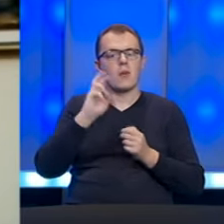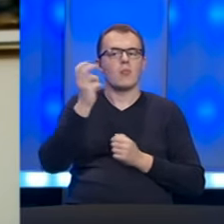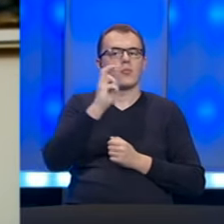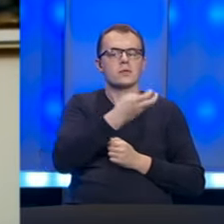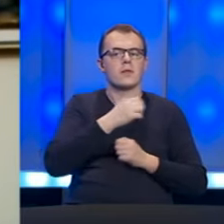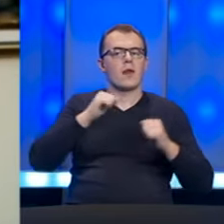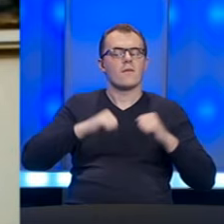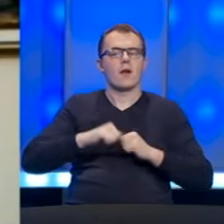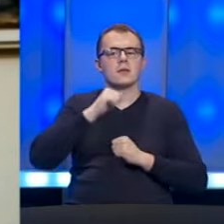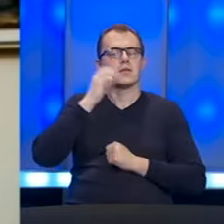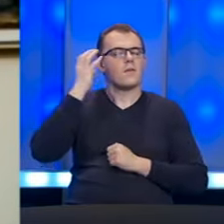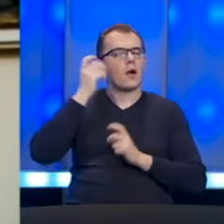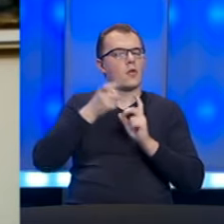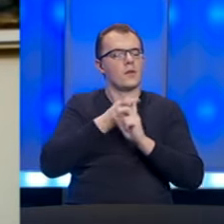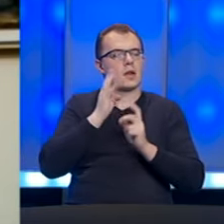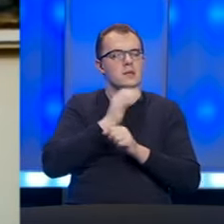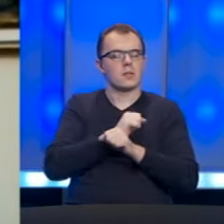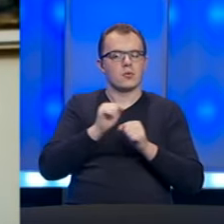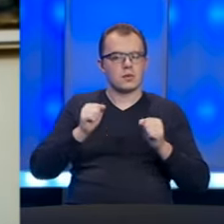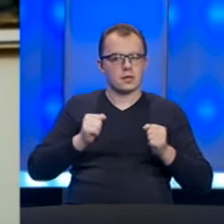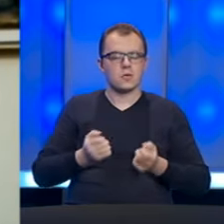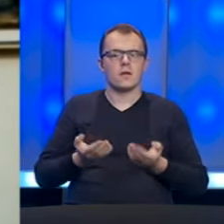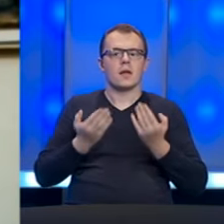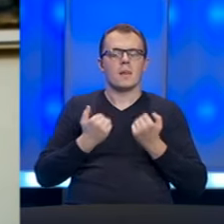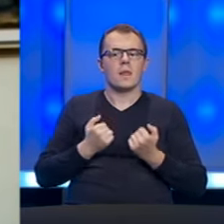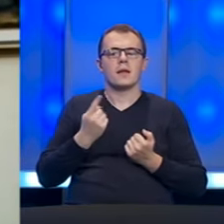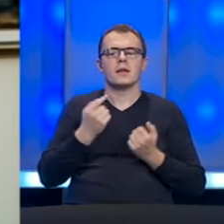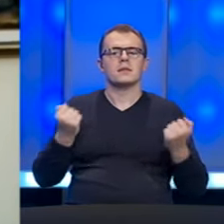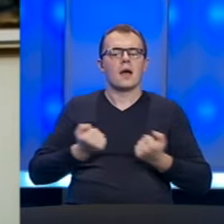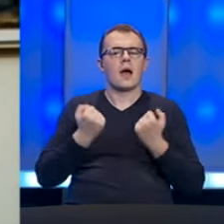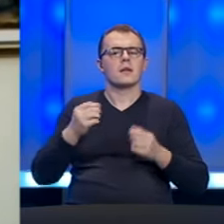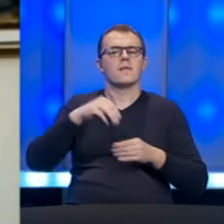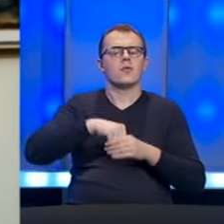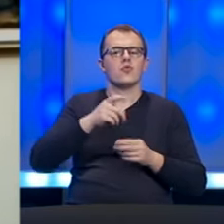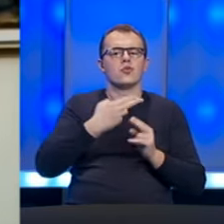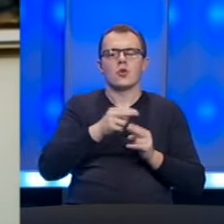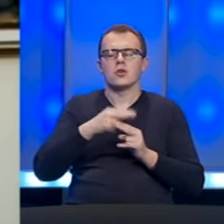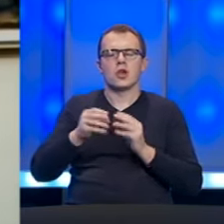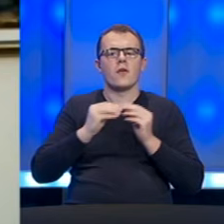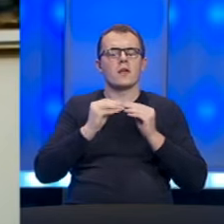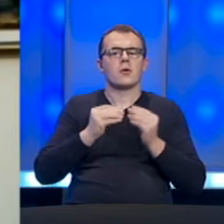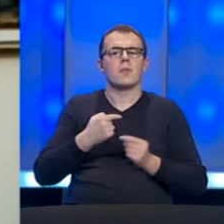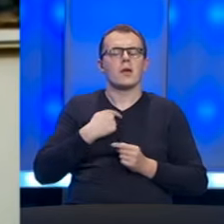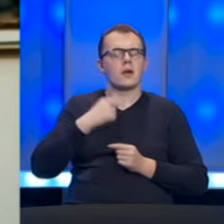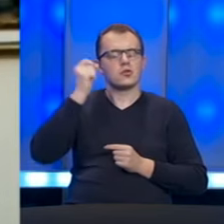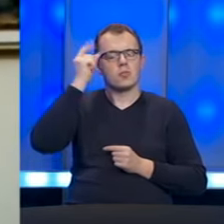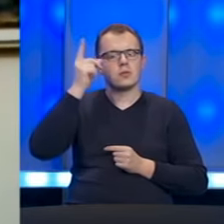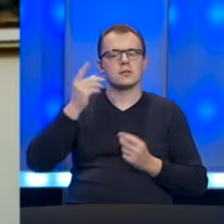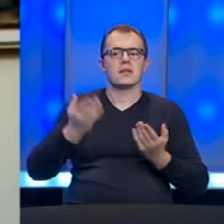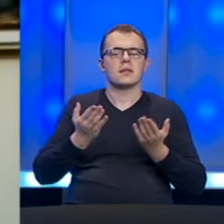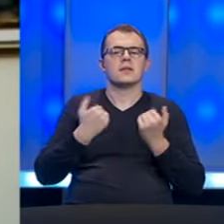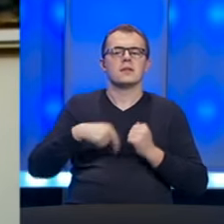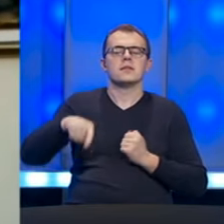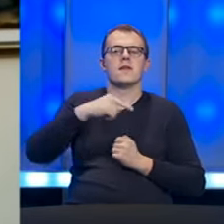pozivali vlast i vladu Federacije Bosne i Hercegovine da se aktivno uključi u rješavanje problema. Ja ću podsjetiti